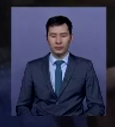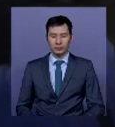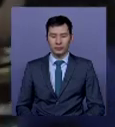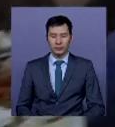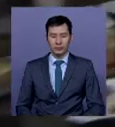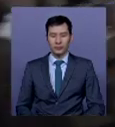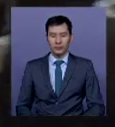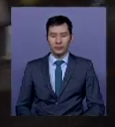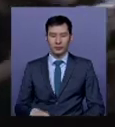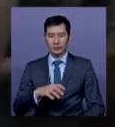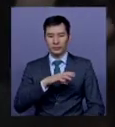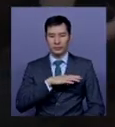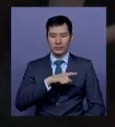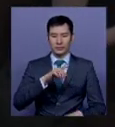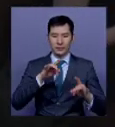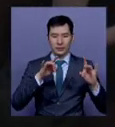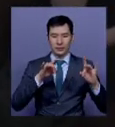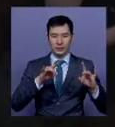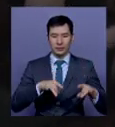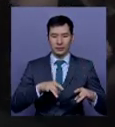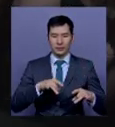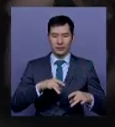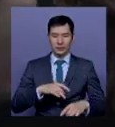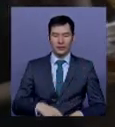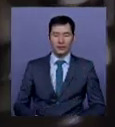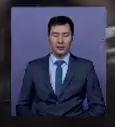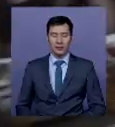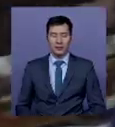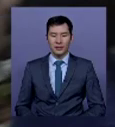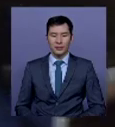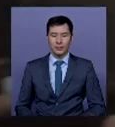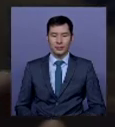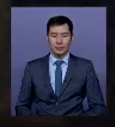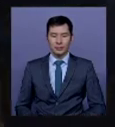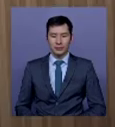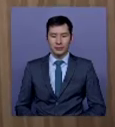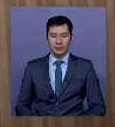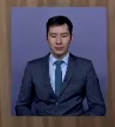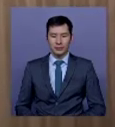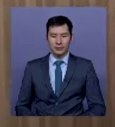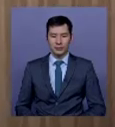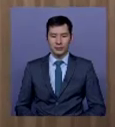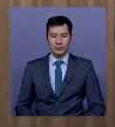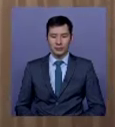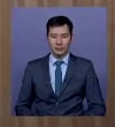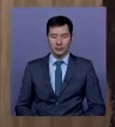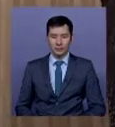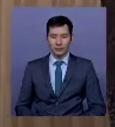деп жанжал шығарған мейрамхана әкімшісінің мұнан соңғы пікірі бірден өзгерді.